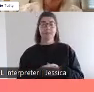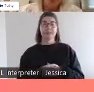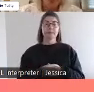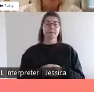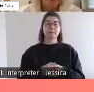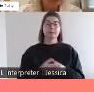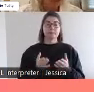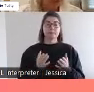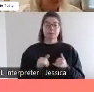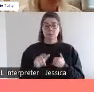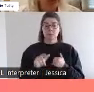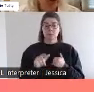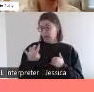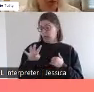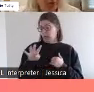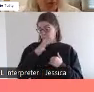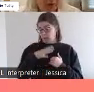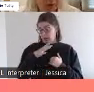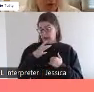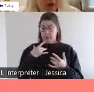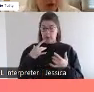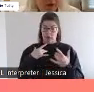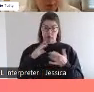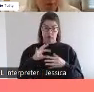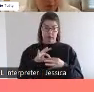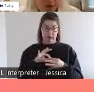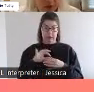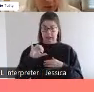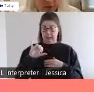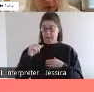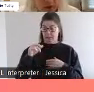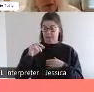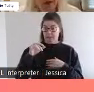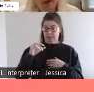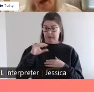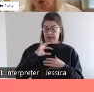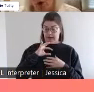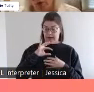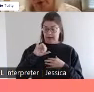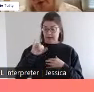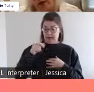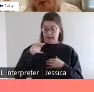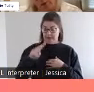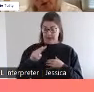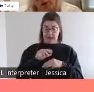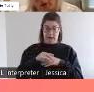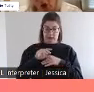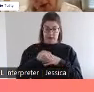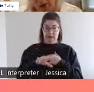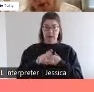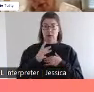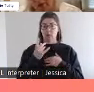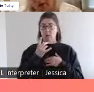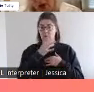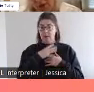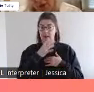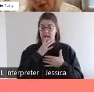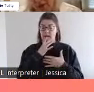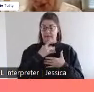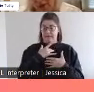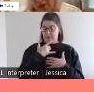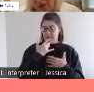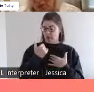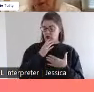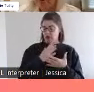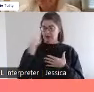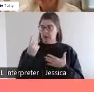la violence physique. 24 femmes étaient préoccupées par le counseling de la violence conjugale. Elle a